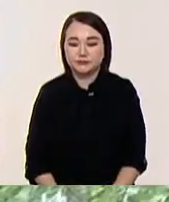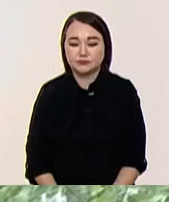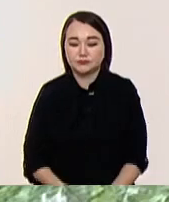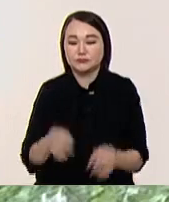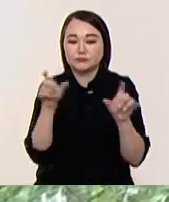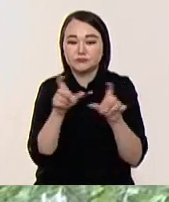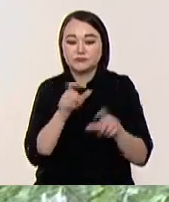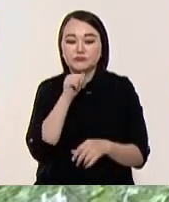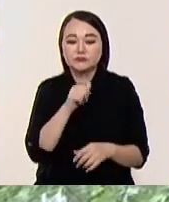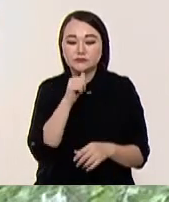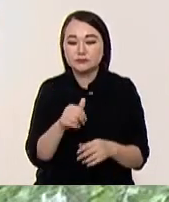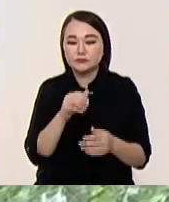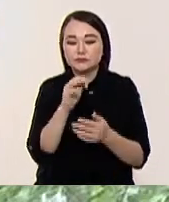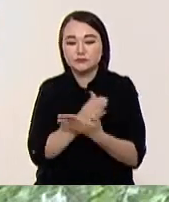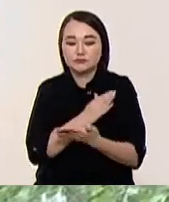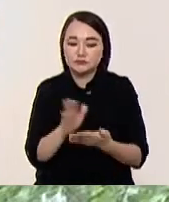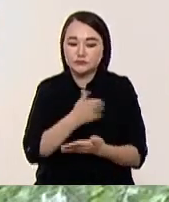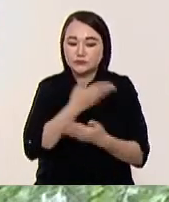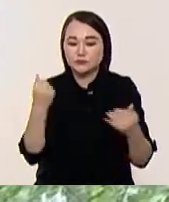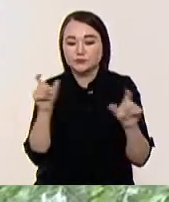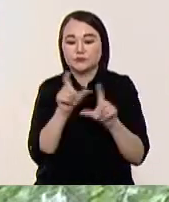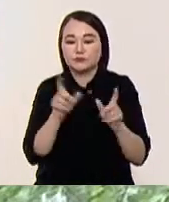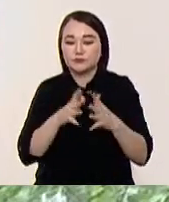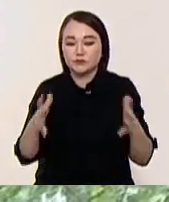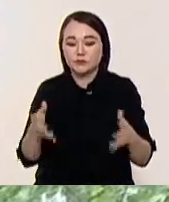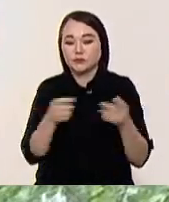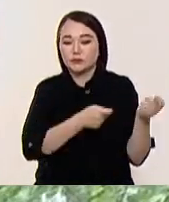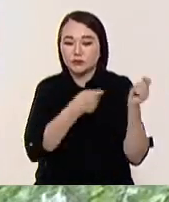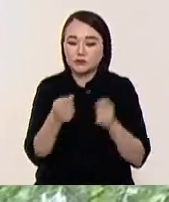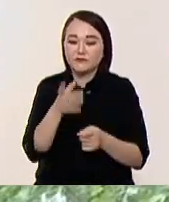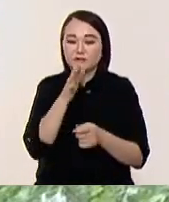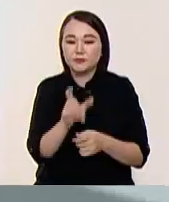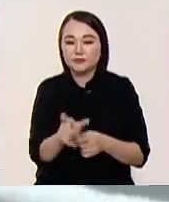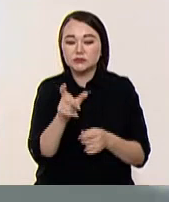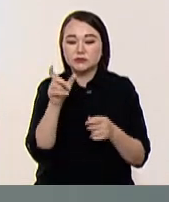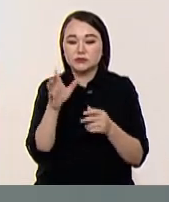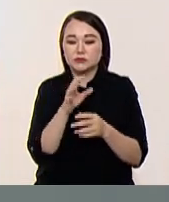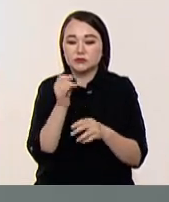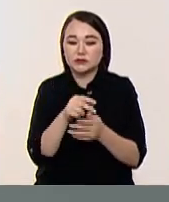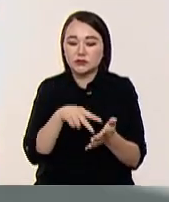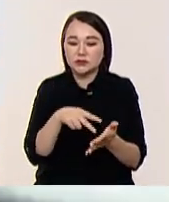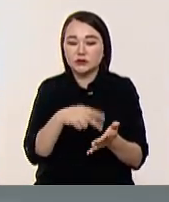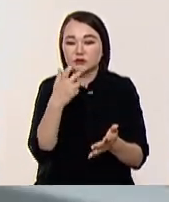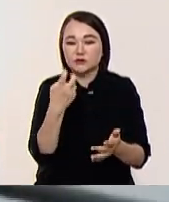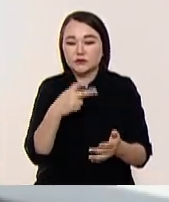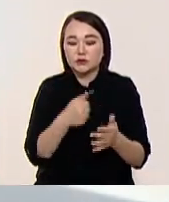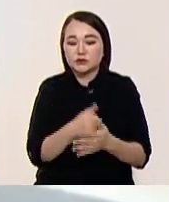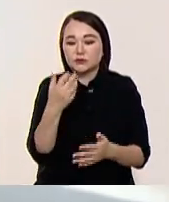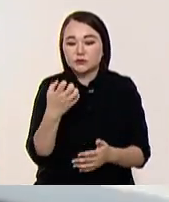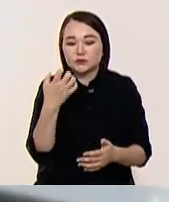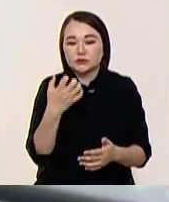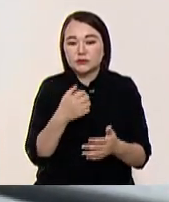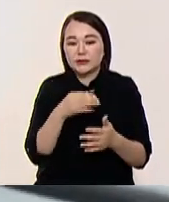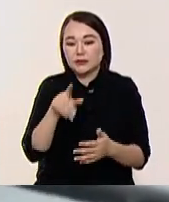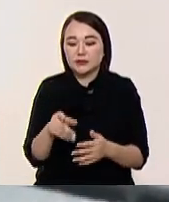В магазинах сахара практически нет. Супермаркеты периодами его привозят ограниченным объемом по цене от 420 до 500 тенге, но